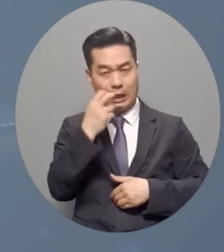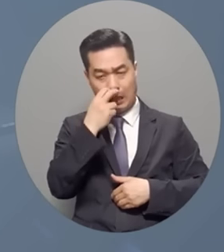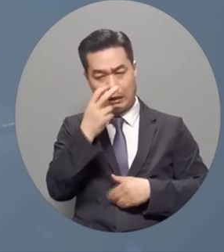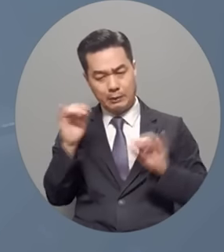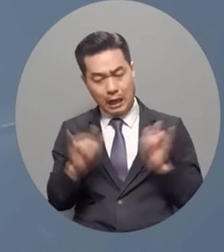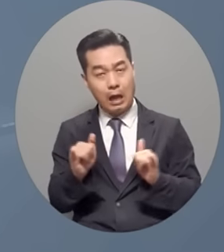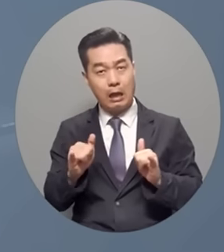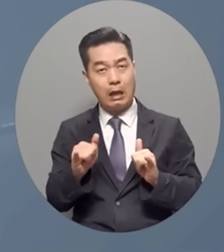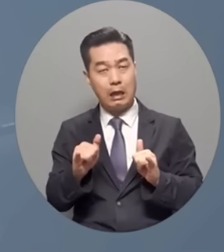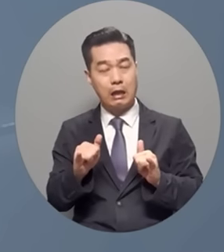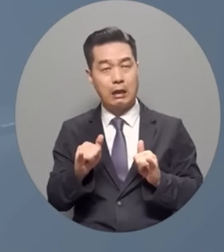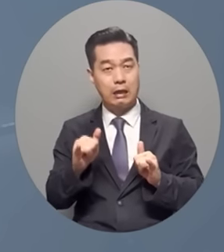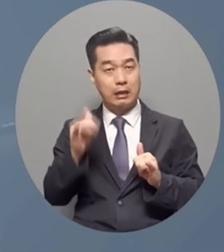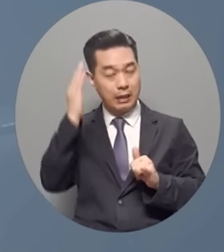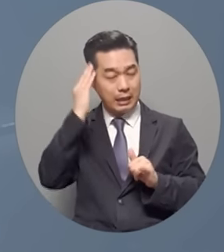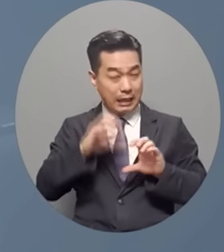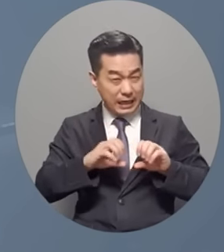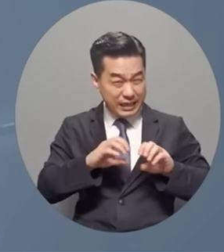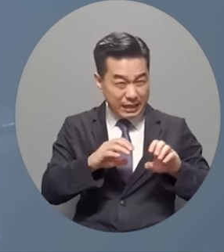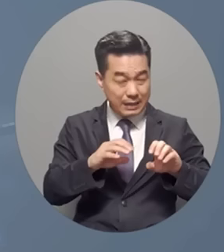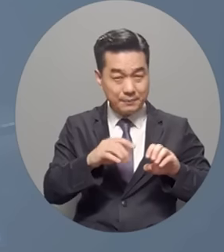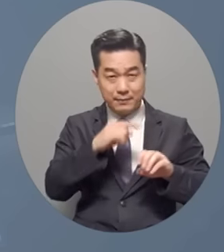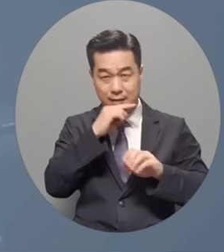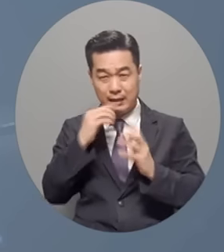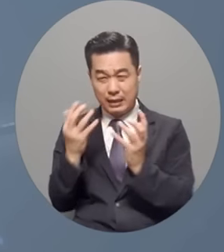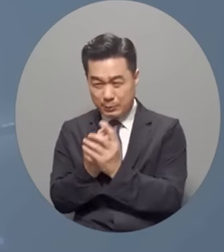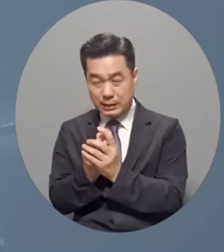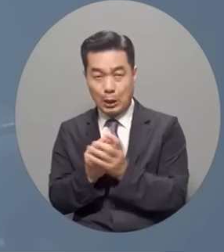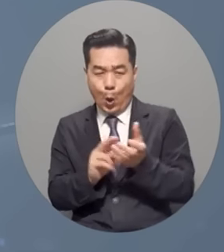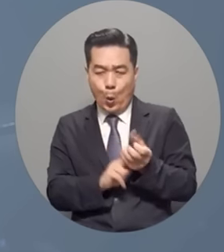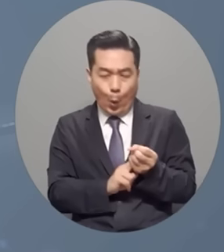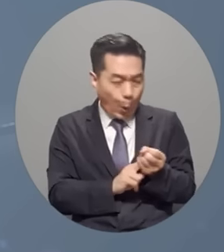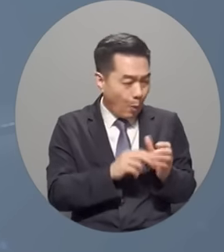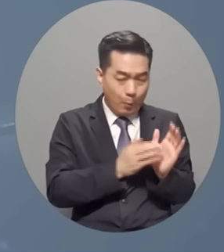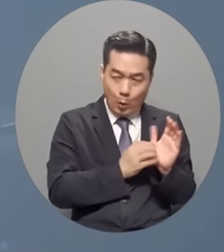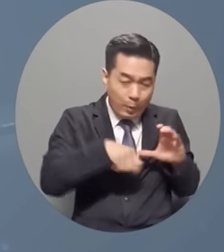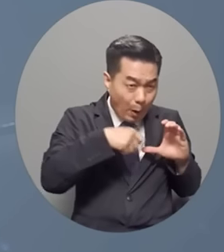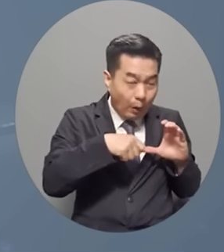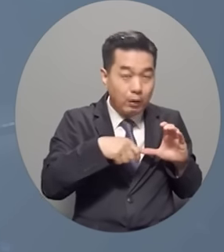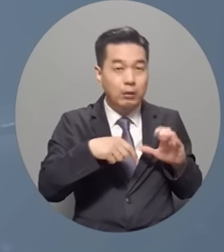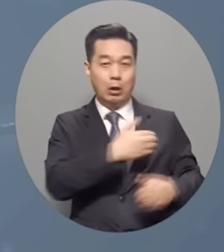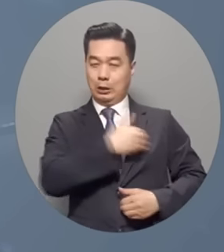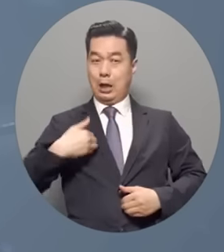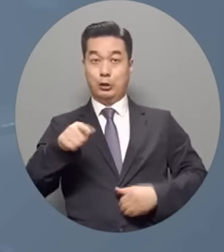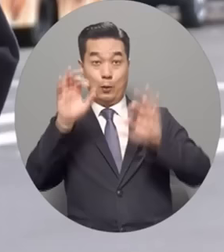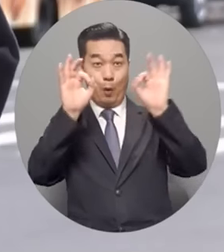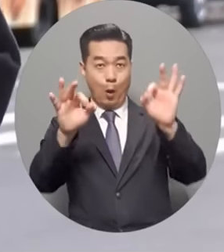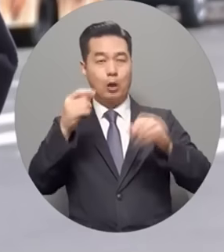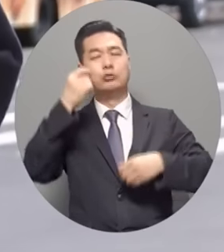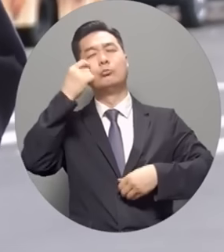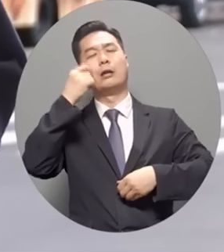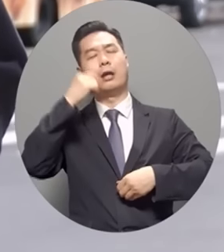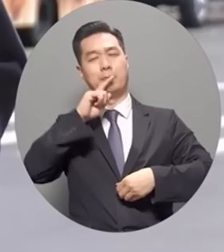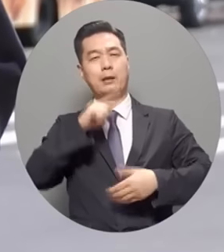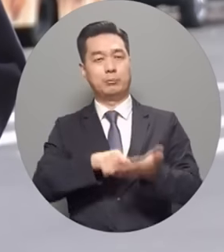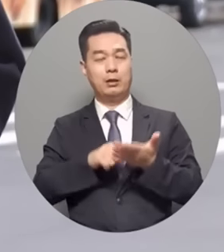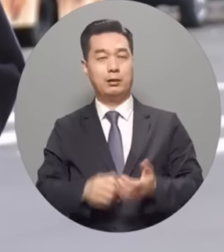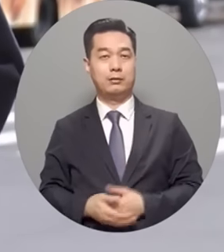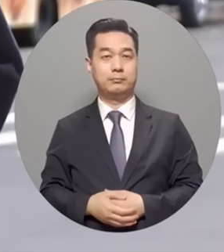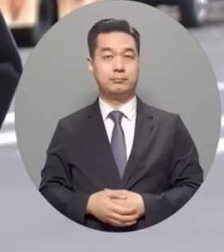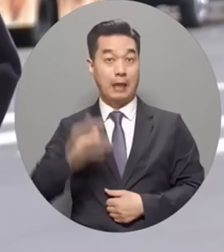김이나 김치는 숨어서 먹어야 했다며 당당한 너를 보니 눈물이 난다는 댓글들이 달렸습니다. 한국